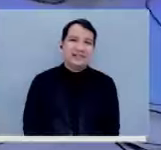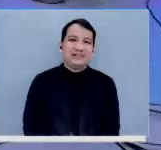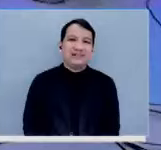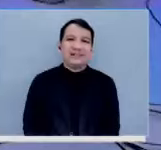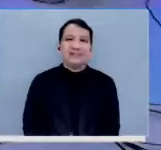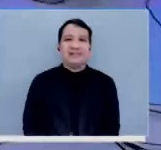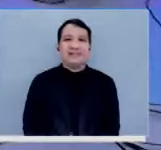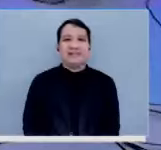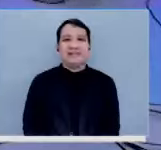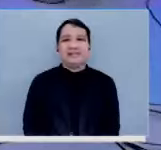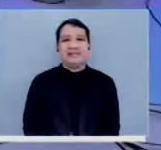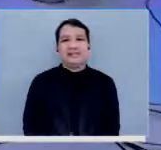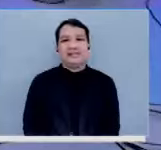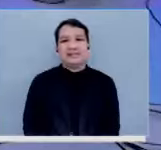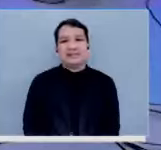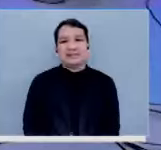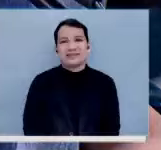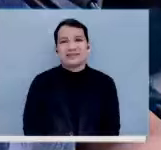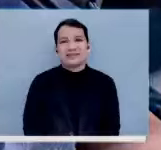Tama, miss mo, itong book you.